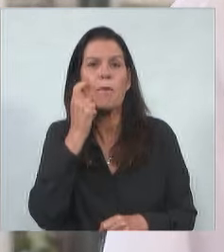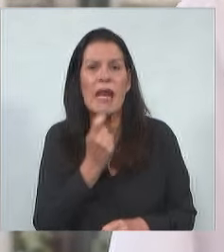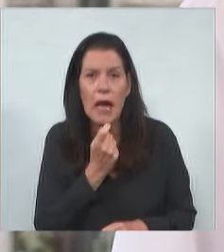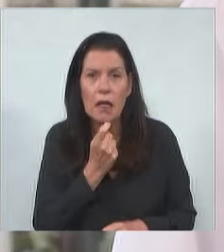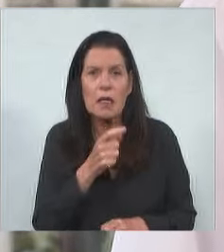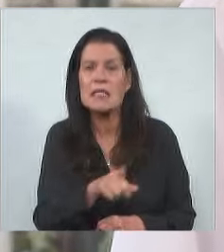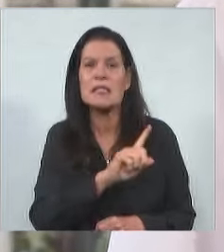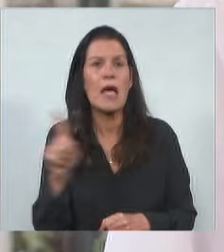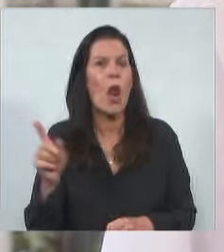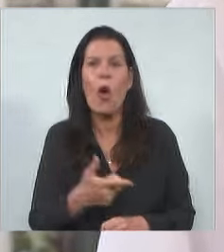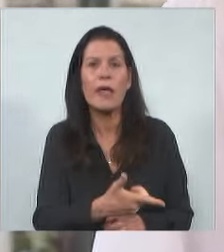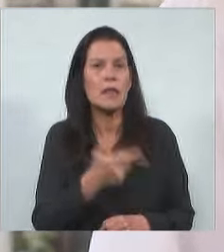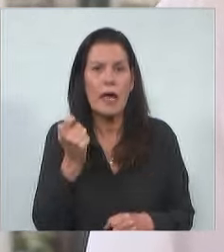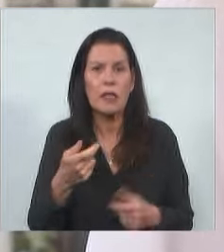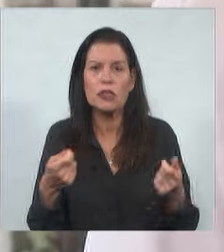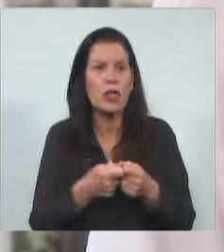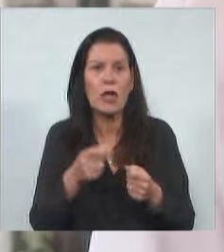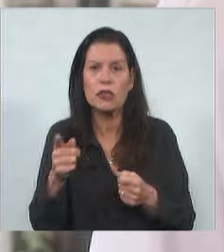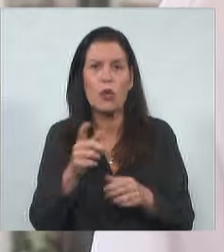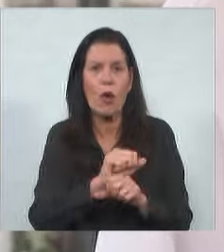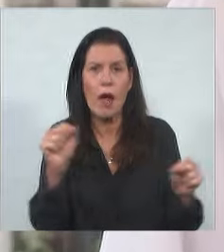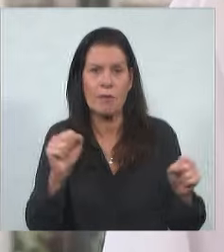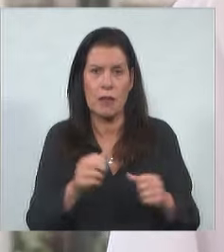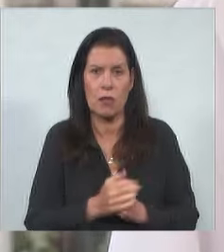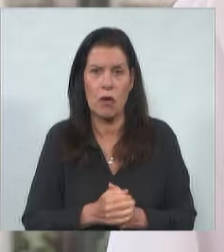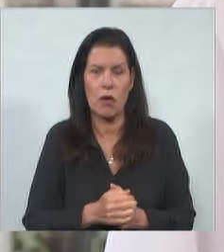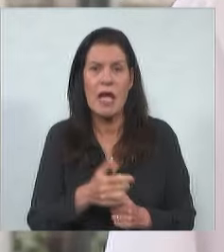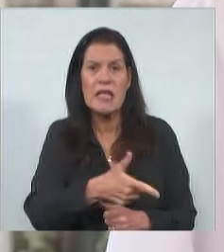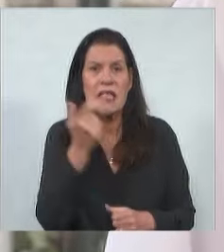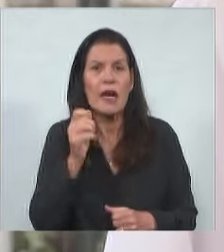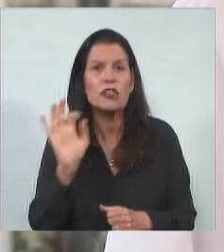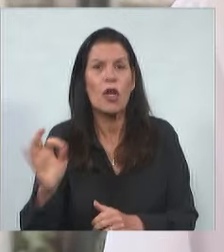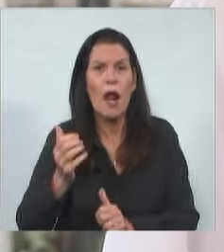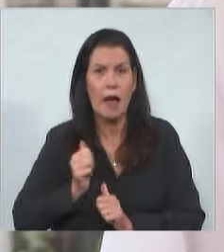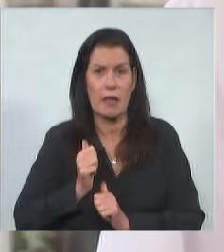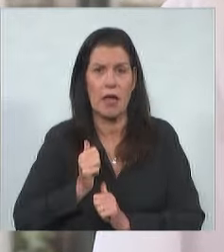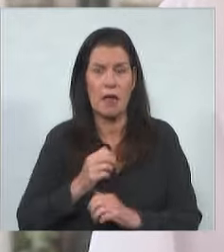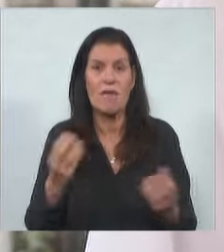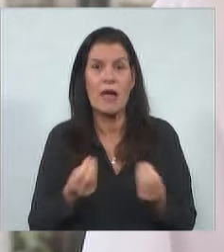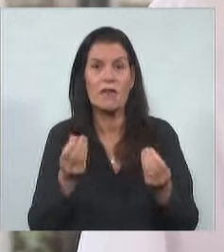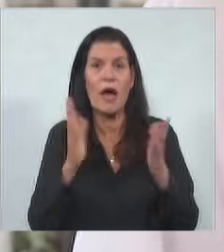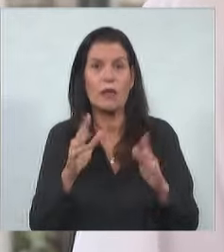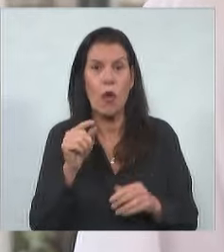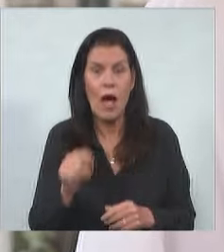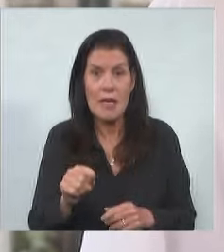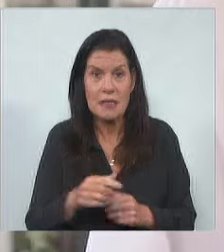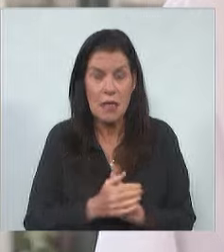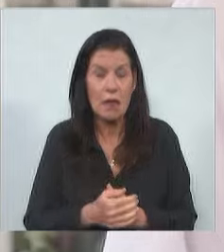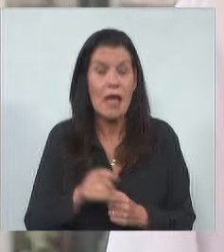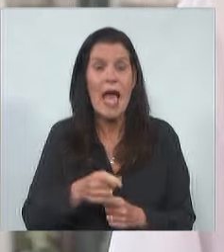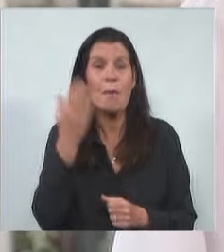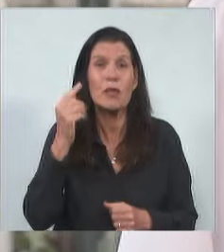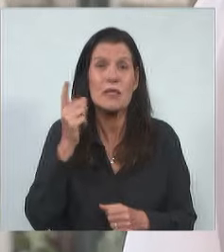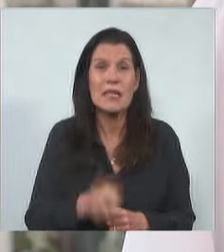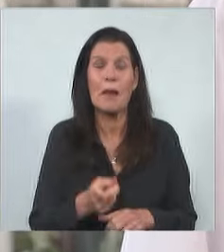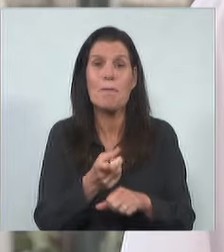בירי שקשור לפיגוע, אלא בירי מטעמו של חייל. והדבר החמור הזה חייב אותם להורות מיד על חקירה פלילית,